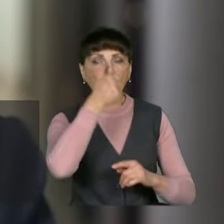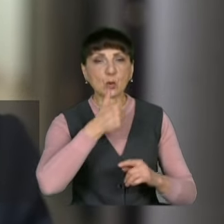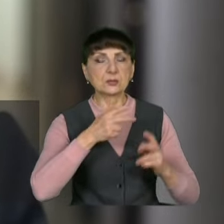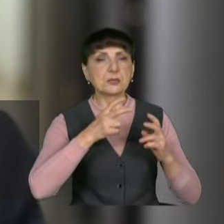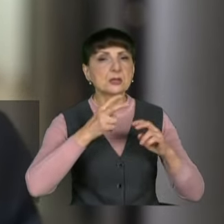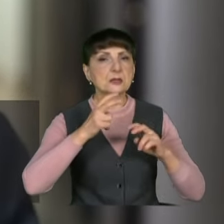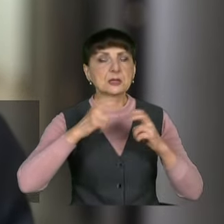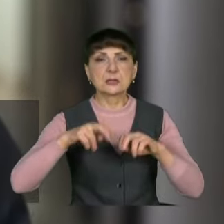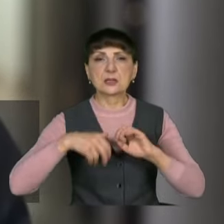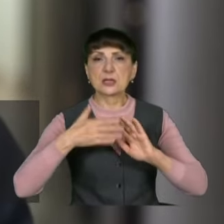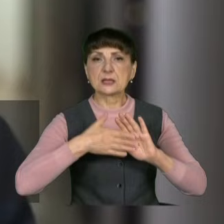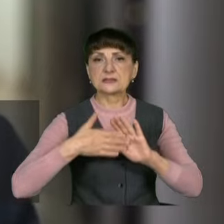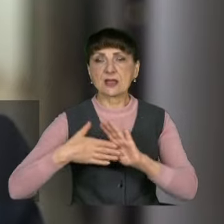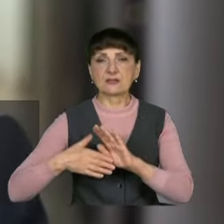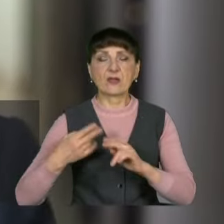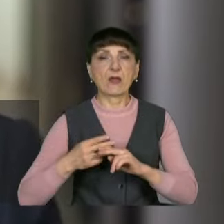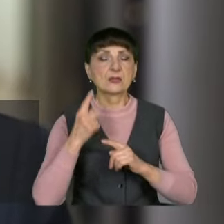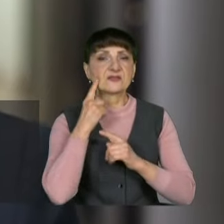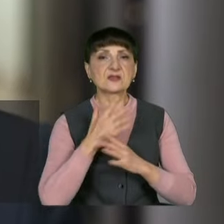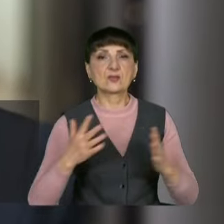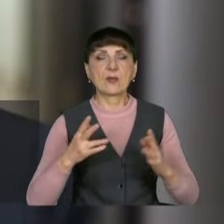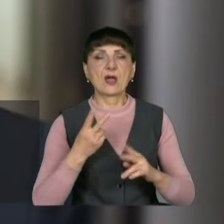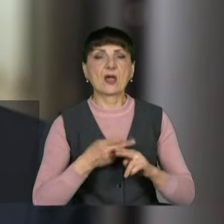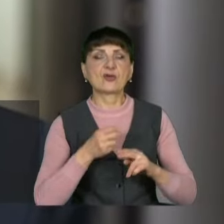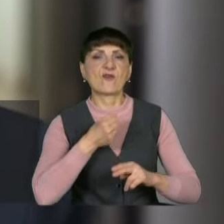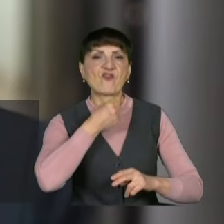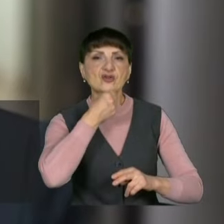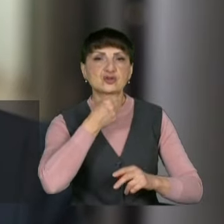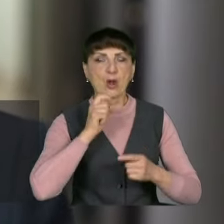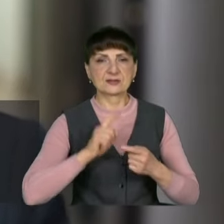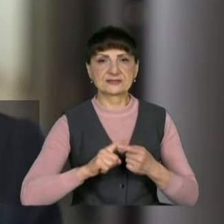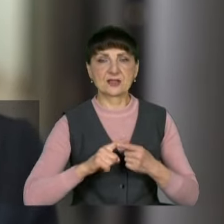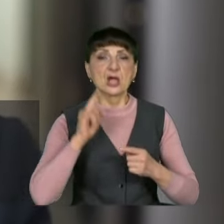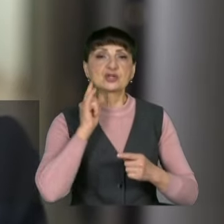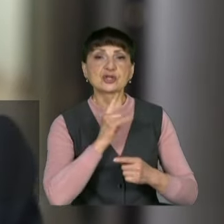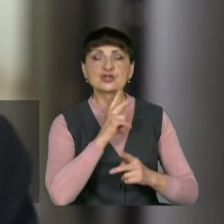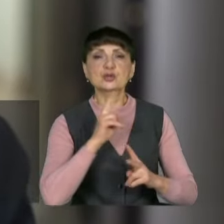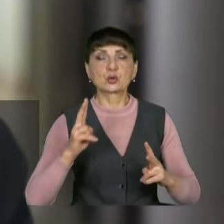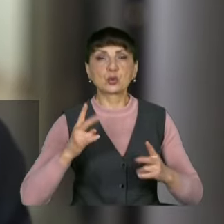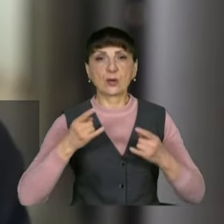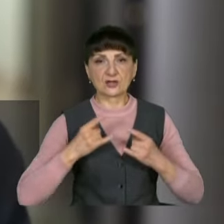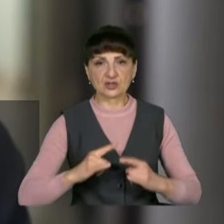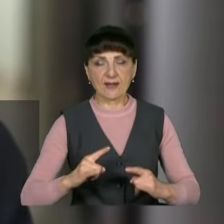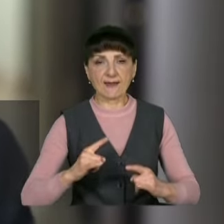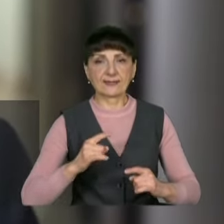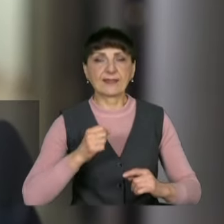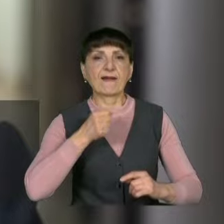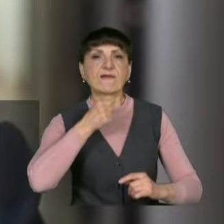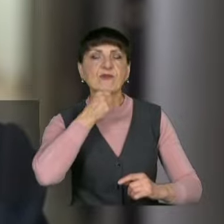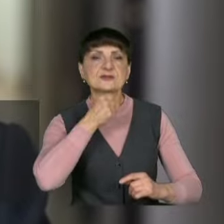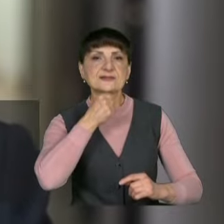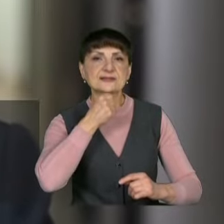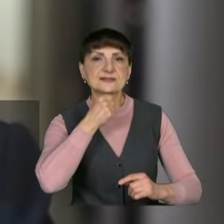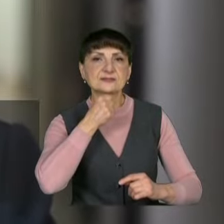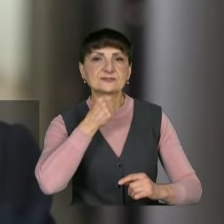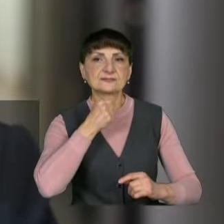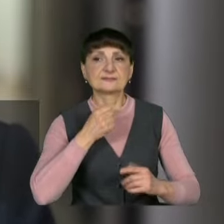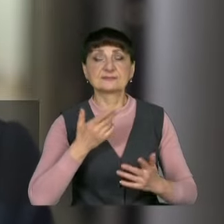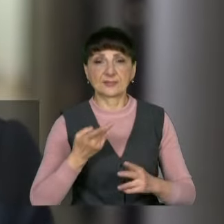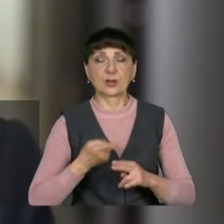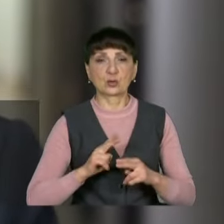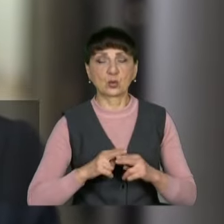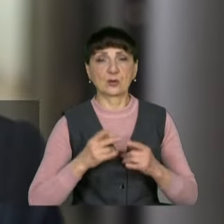сделали. В основном это возрастные факторы. Вот женщины, которые, вот вы сами, наверное, заметили, которые